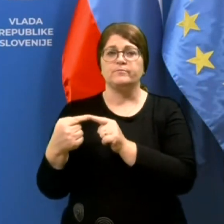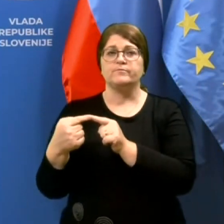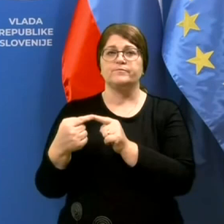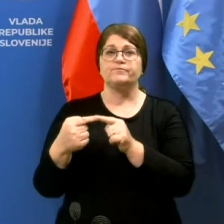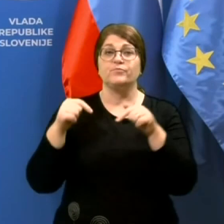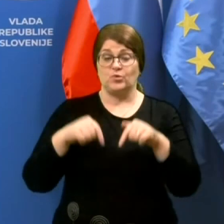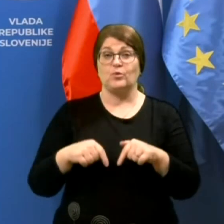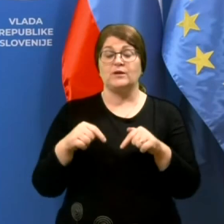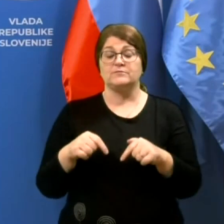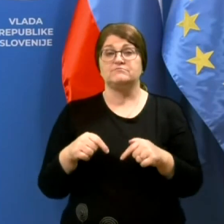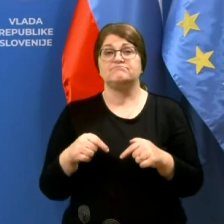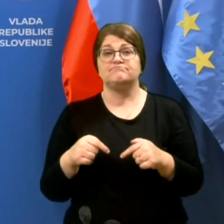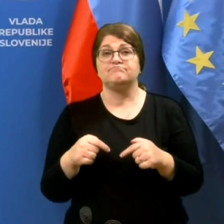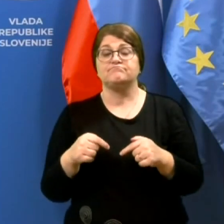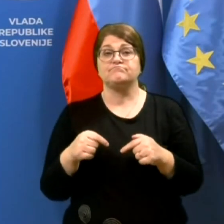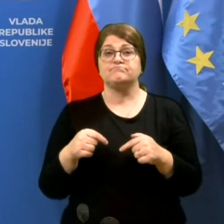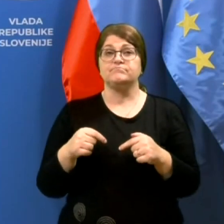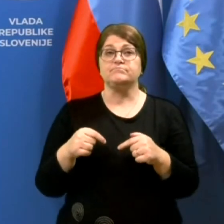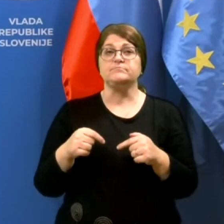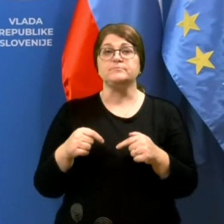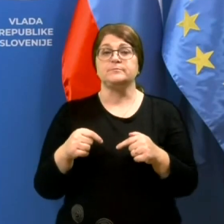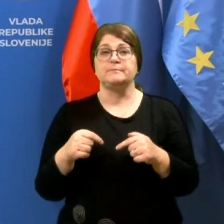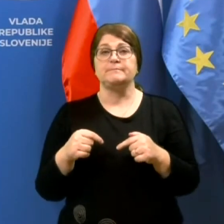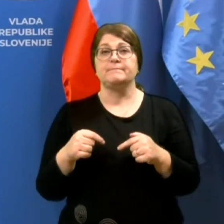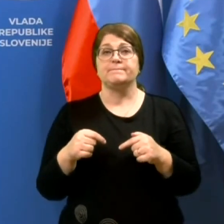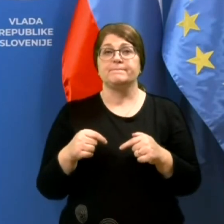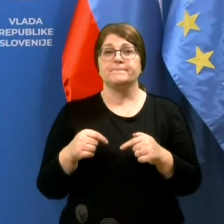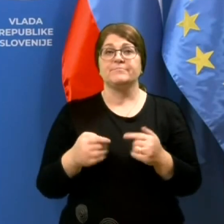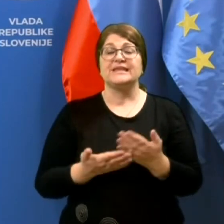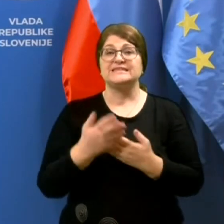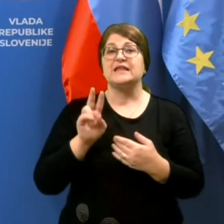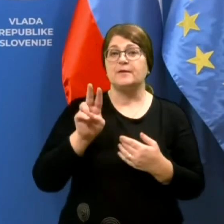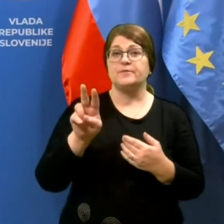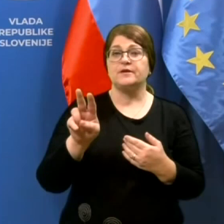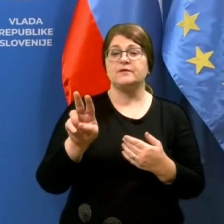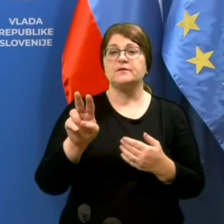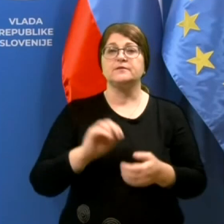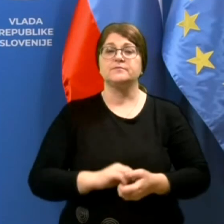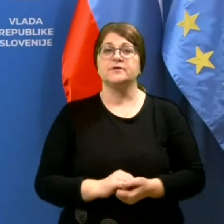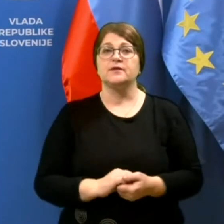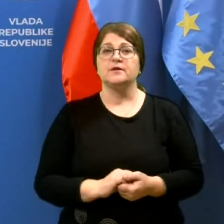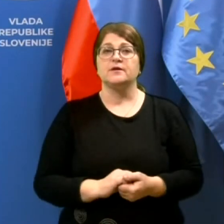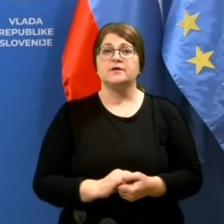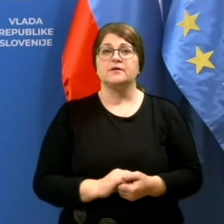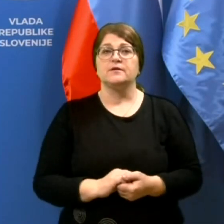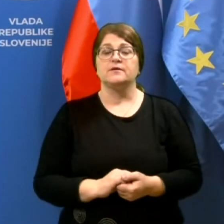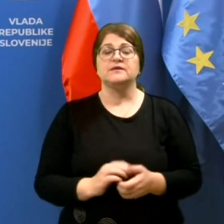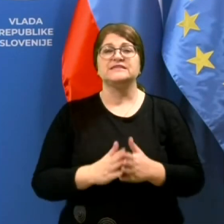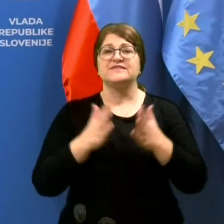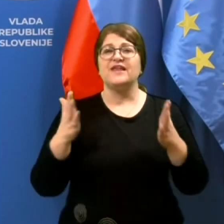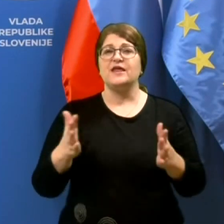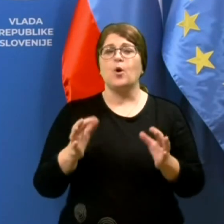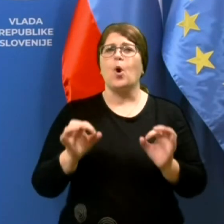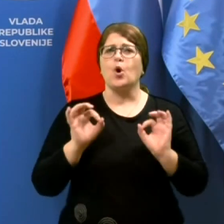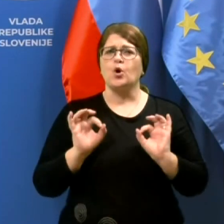pošto v početrtek, ker se je mogel en gospod, ki je do zdaj to delo, prisilno